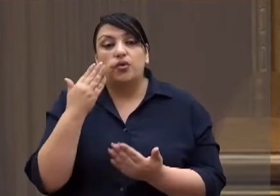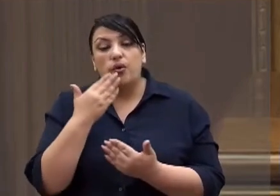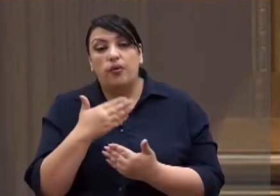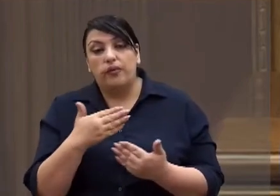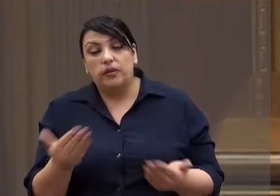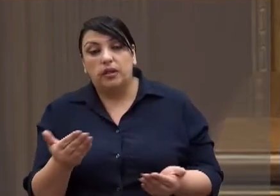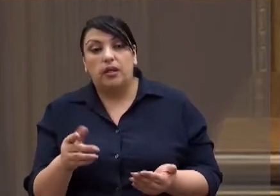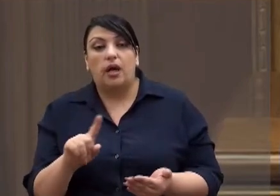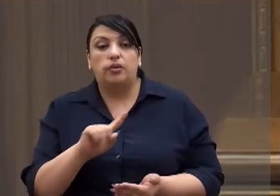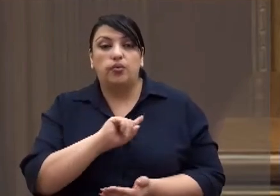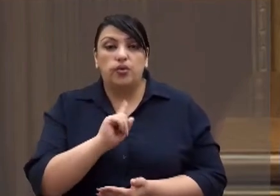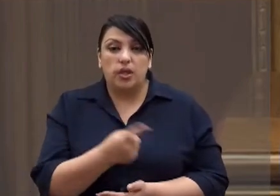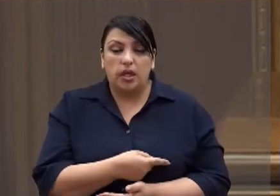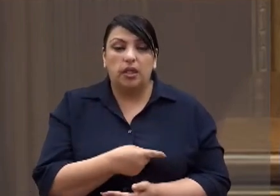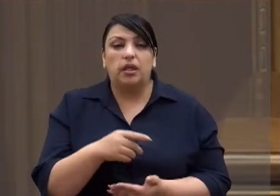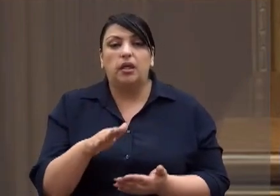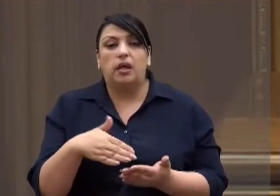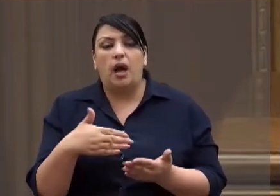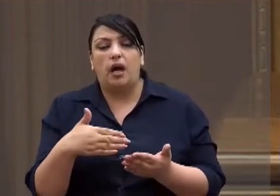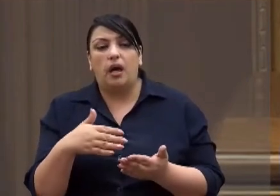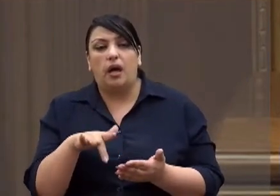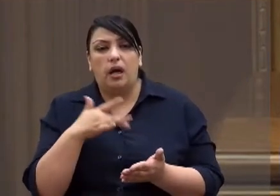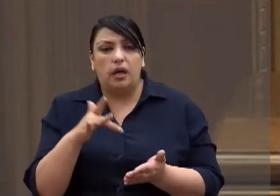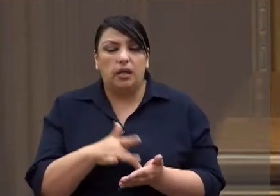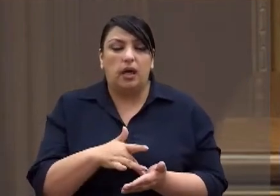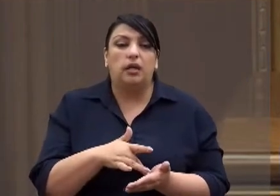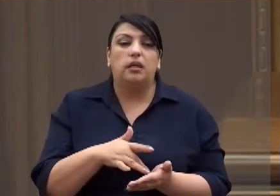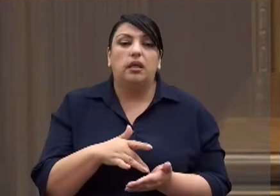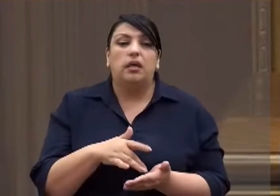ժողովրդավարական ուժերի քաղաքական և քաղաքացիական